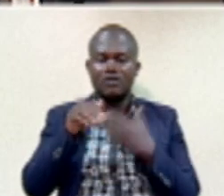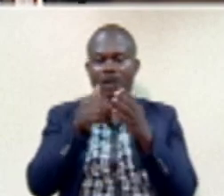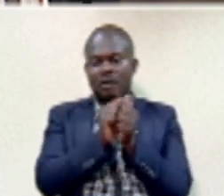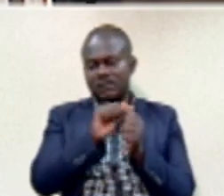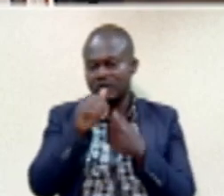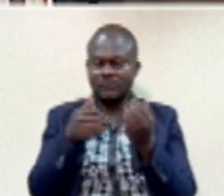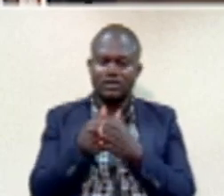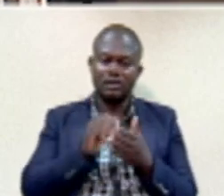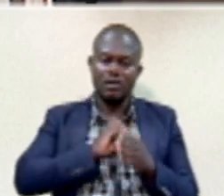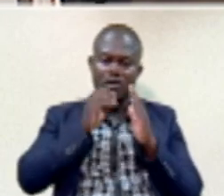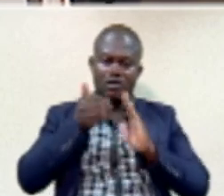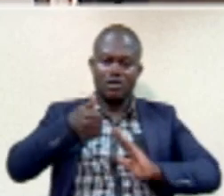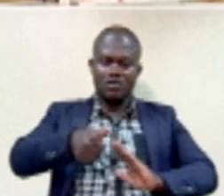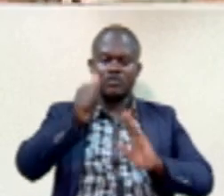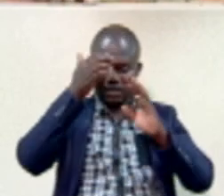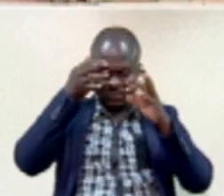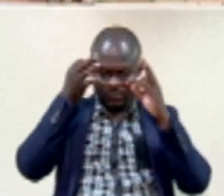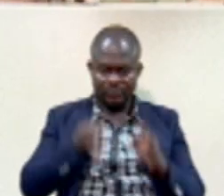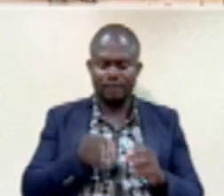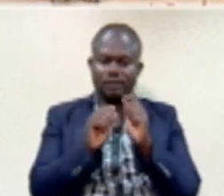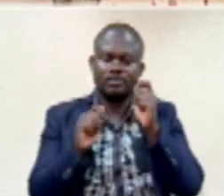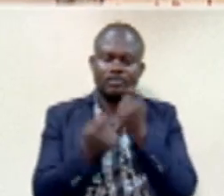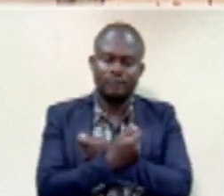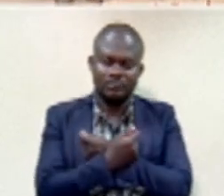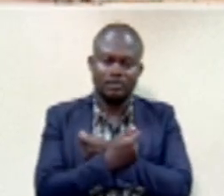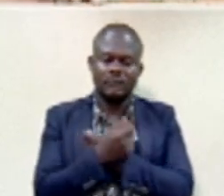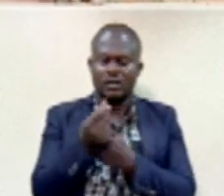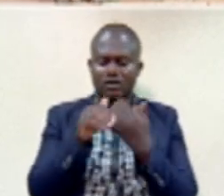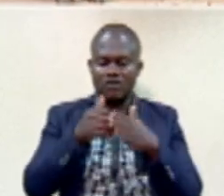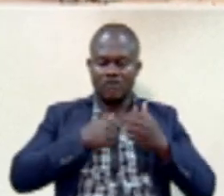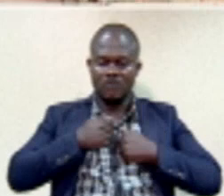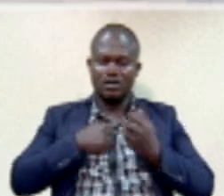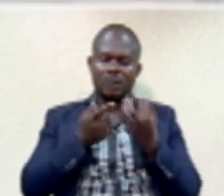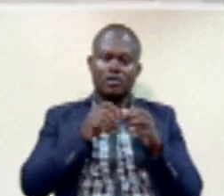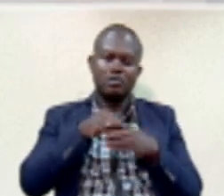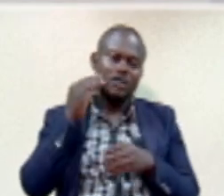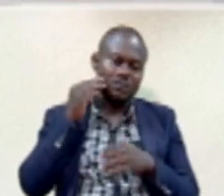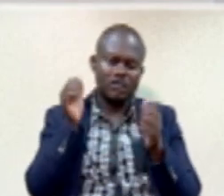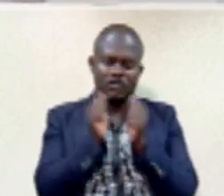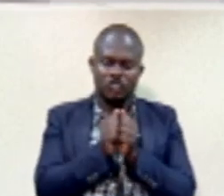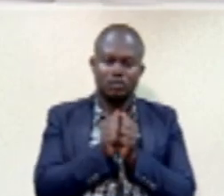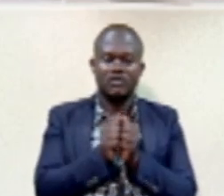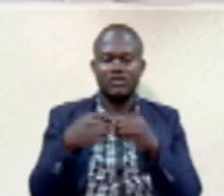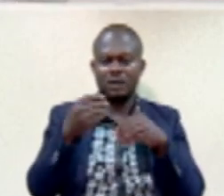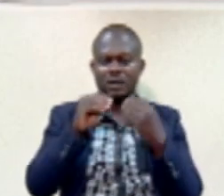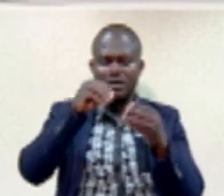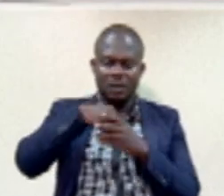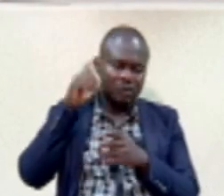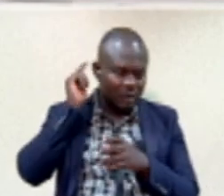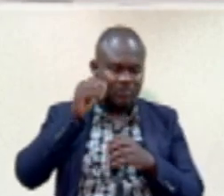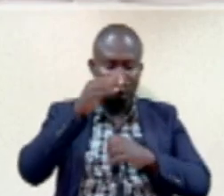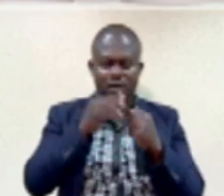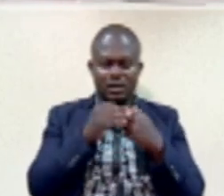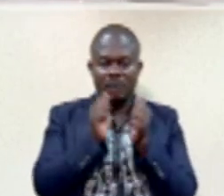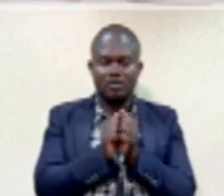n'ibindi banyirizo sitasiyo bakaba biyemeje kubikosora. Amafaranga y'u Rwanda abarirwa muri miliyoni 10 n'ibikoresho birimo telefone 8 ndetse